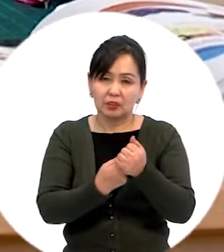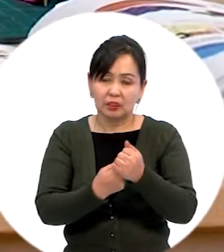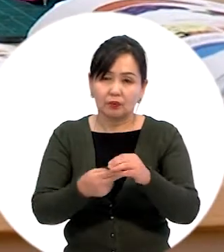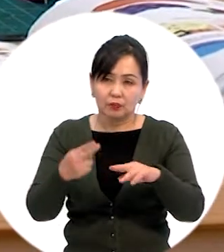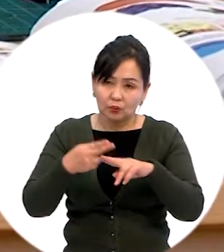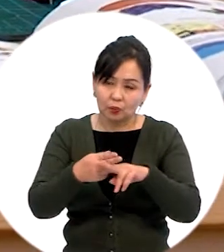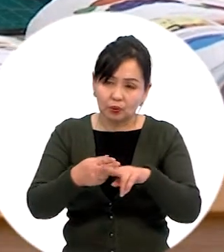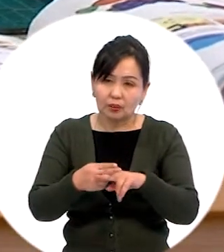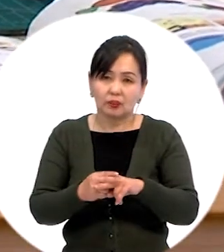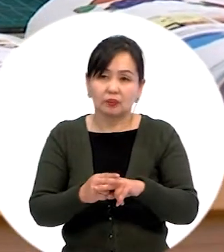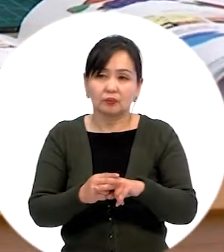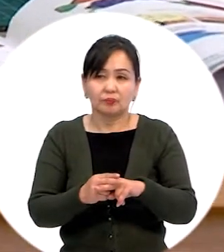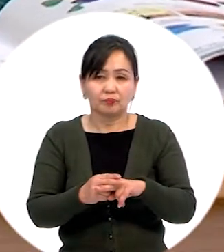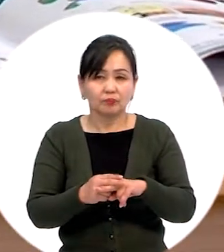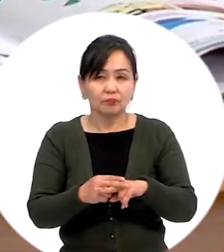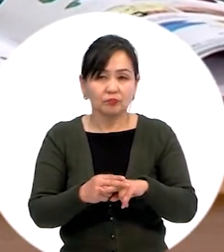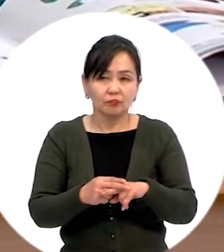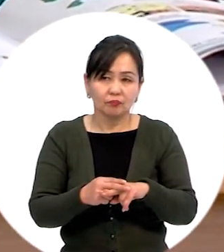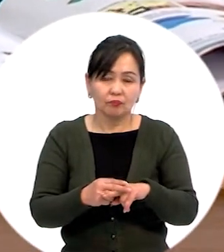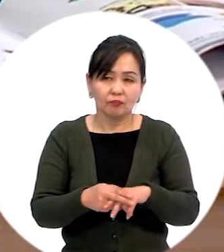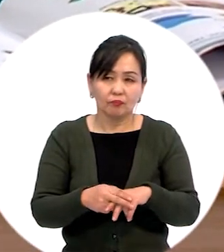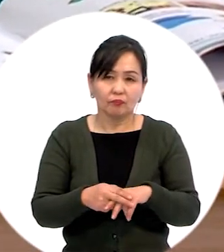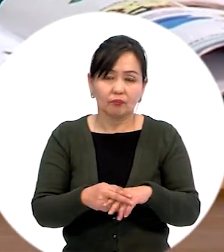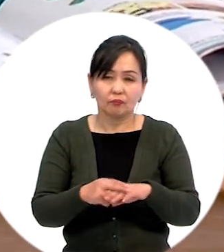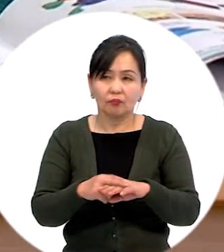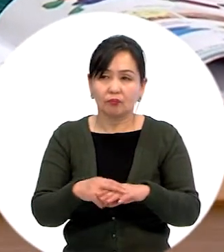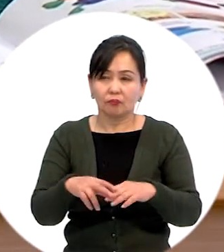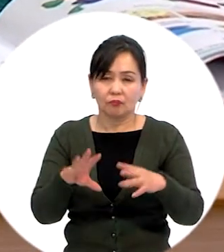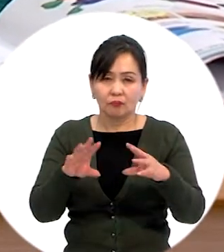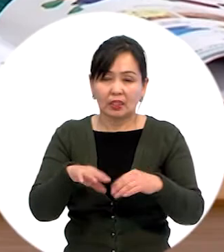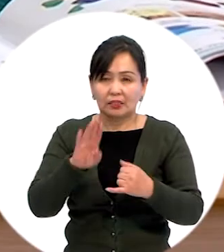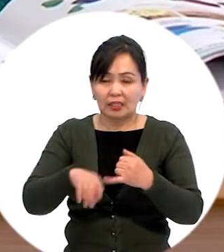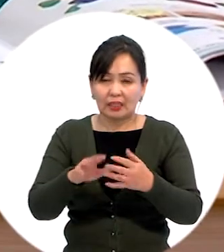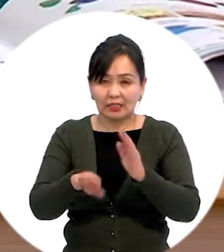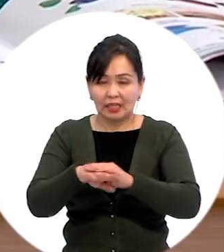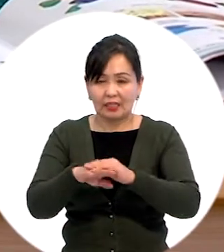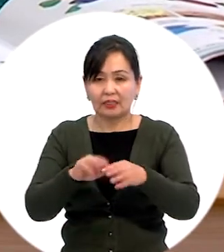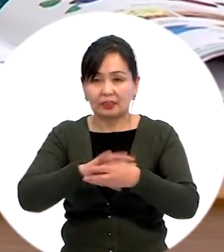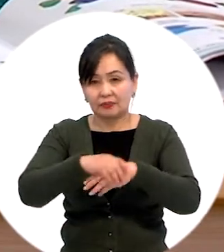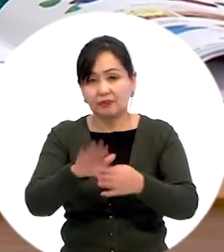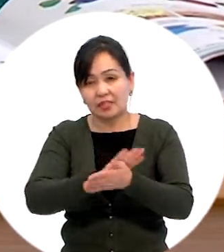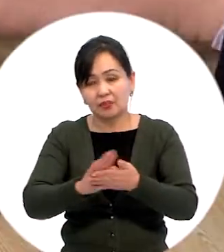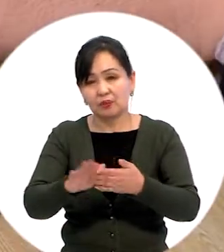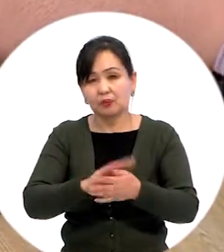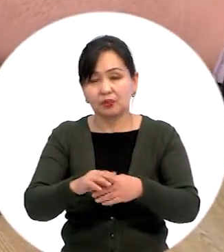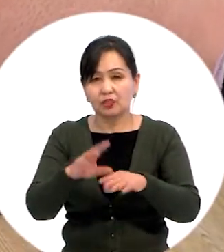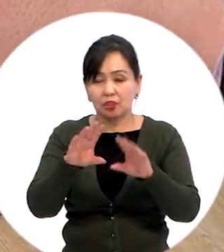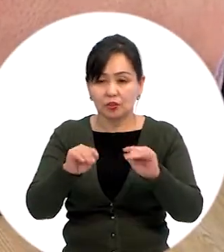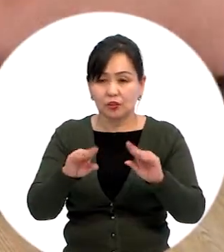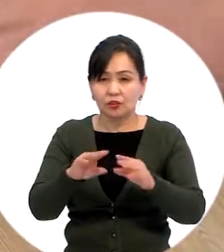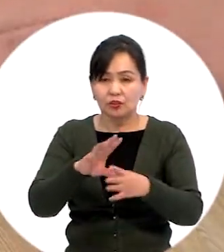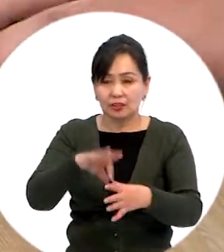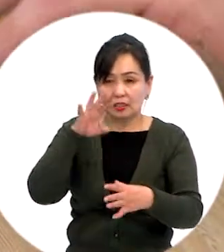хутга болон хэрэглэхүүнүүд бас орж байгаа. За гараа одоо дараа нь цэвэрлэхүүднээс нойтон салфетгаас бэлдэж тавиагаа хүмүүс